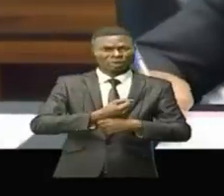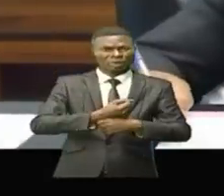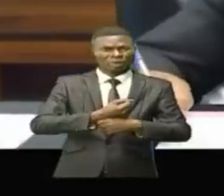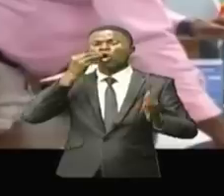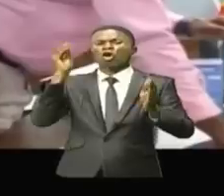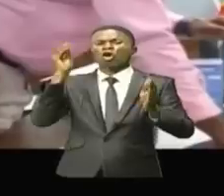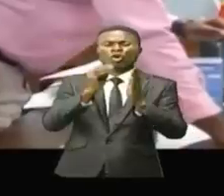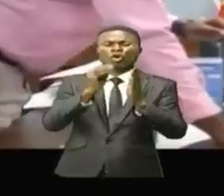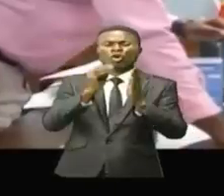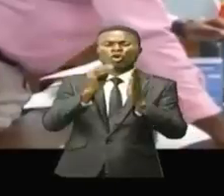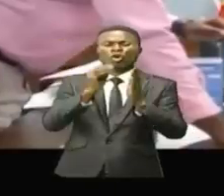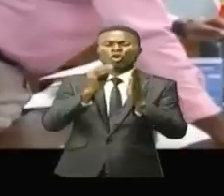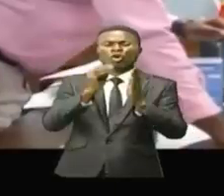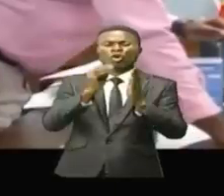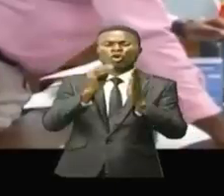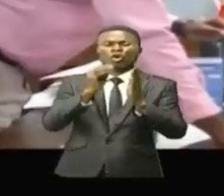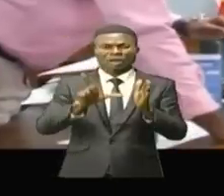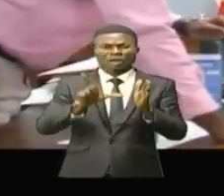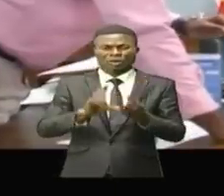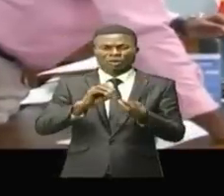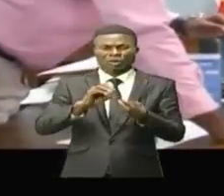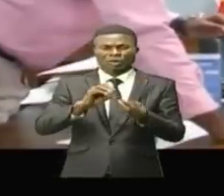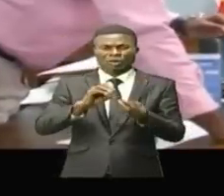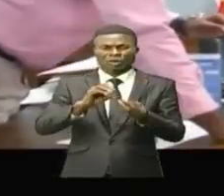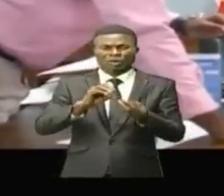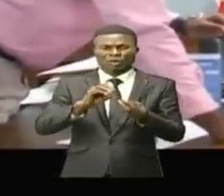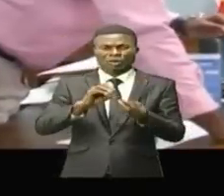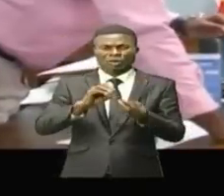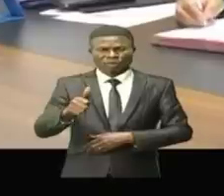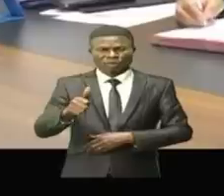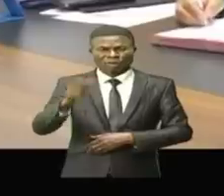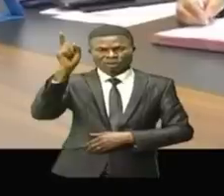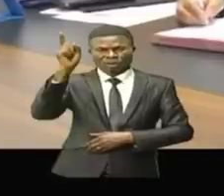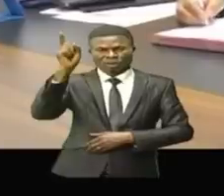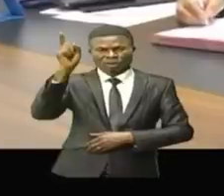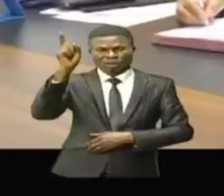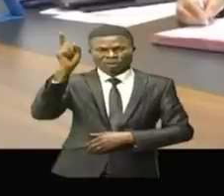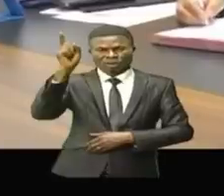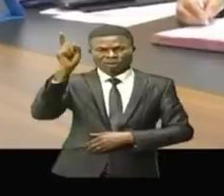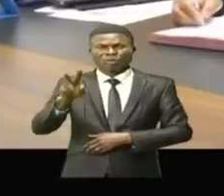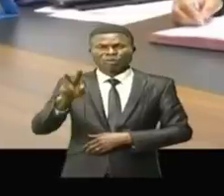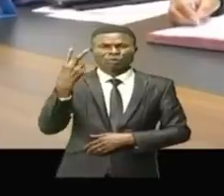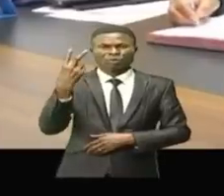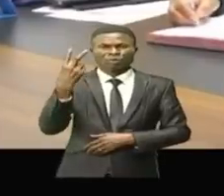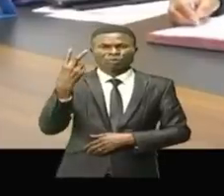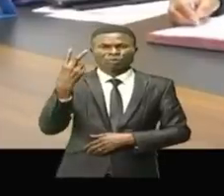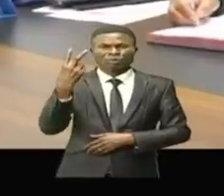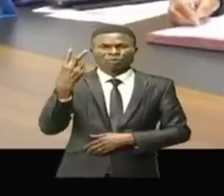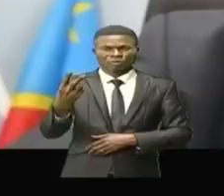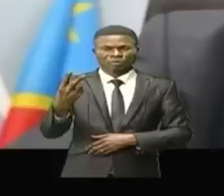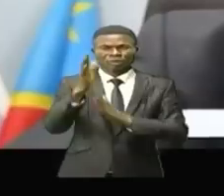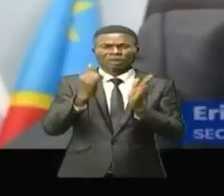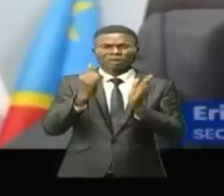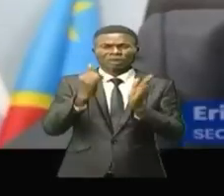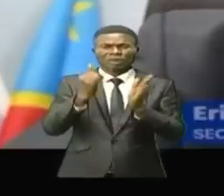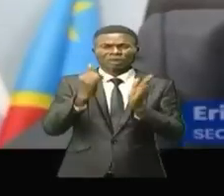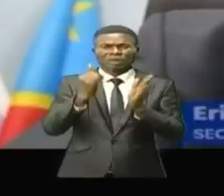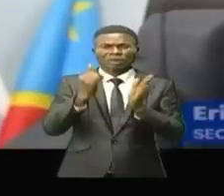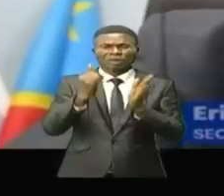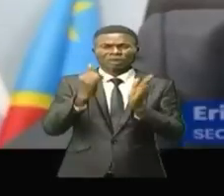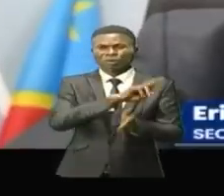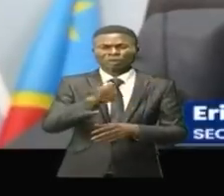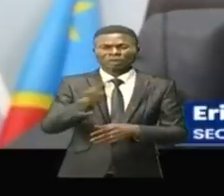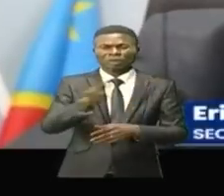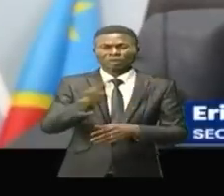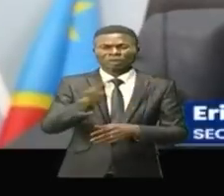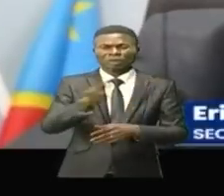présidentielle, portant loi numéro 021-2002, du 16 octobre 2002.